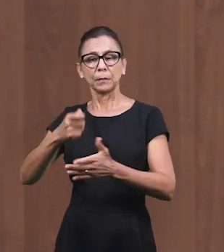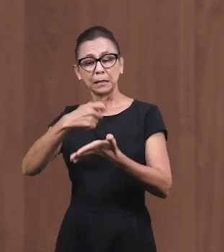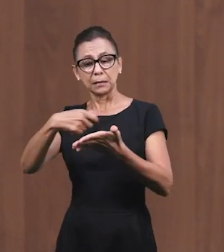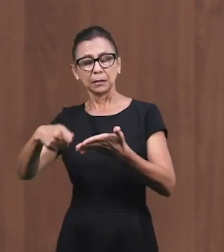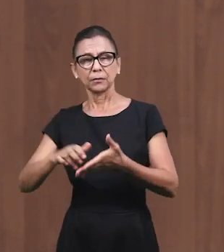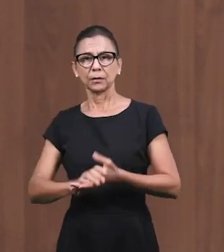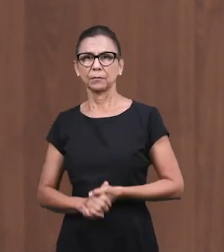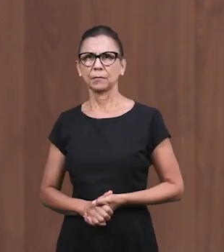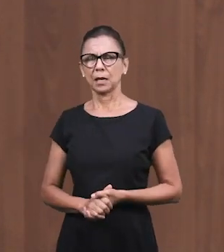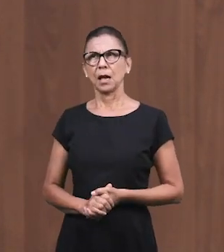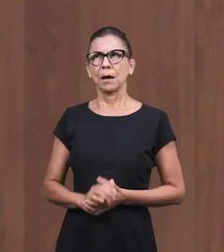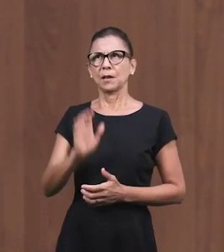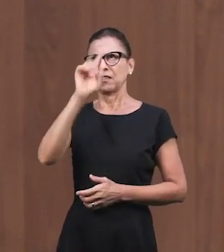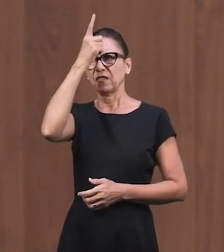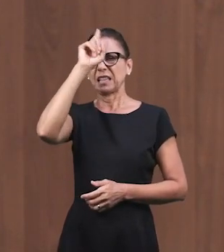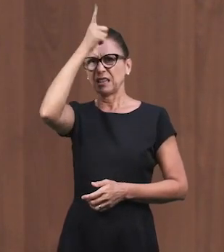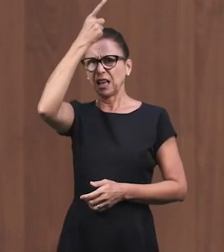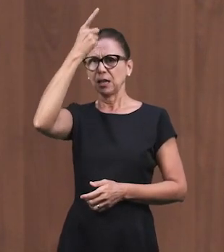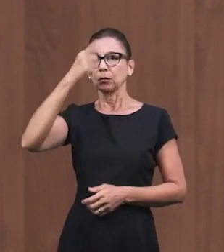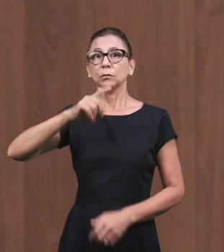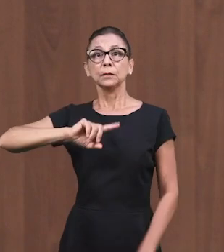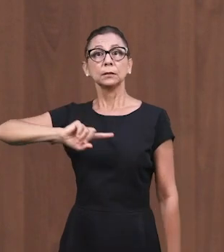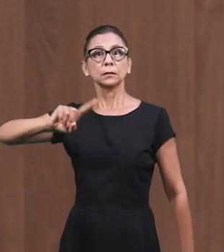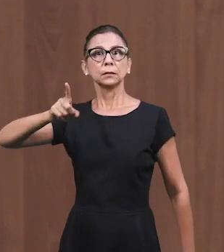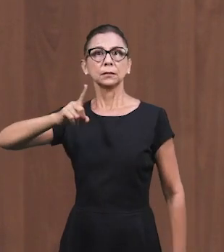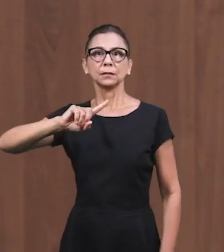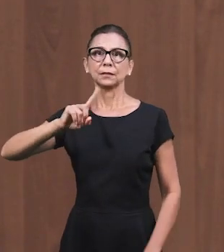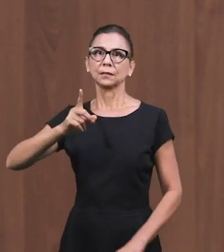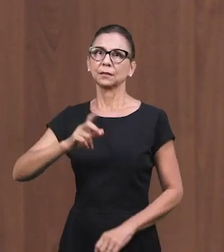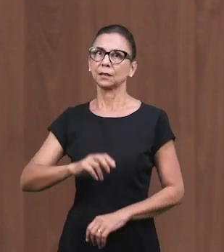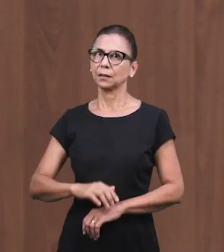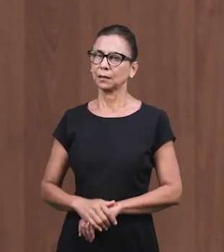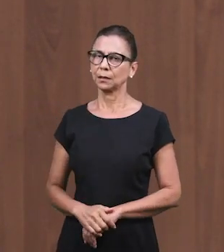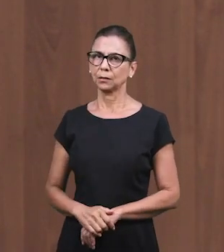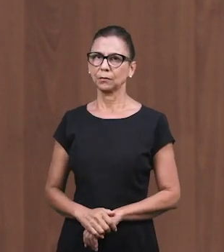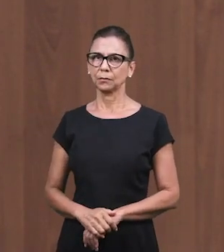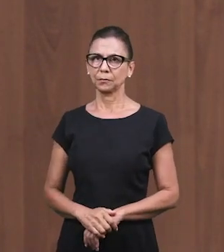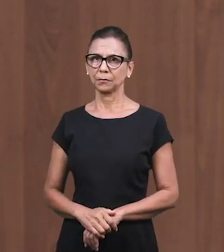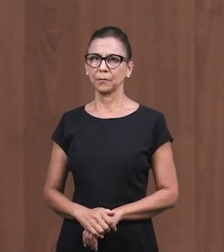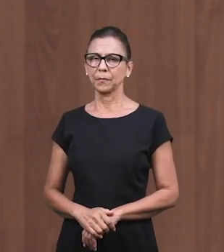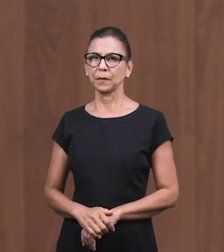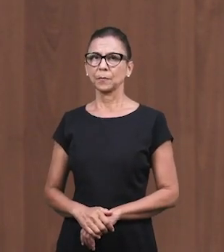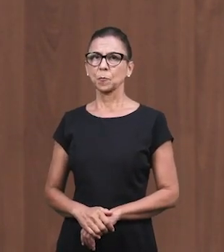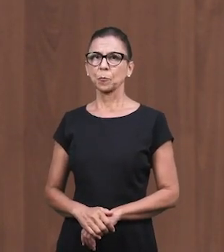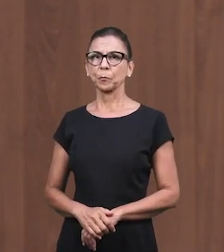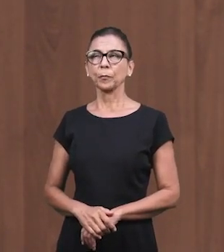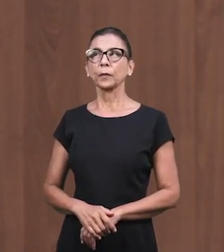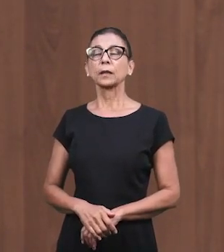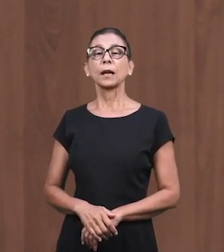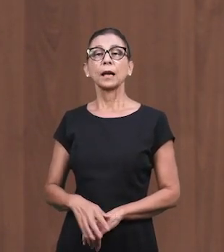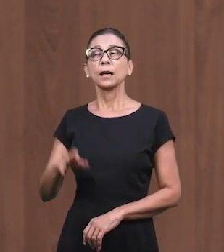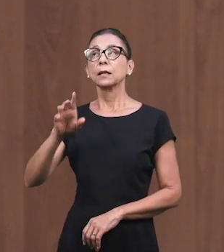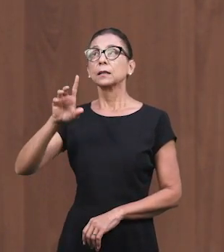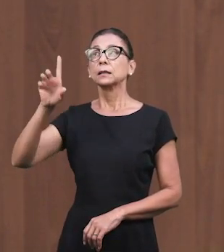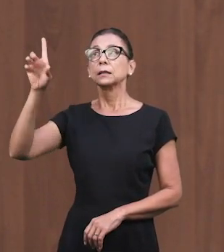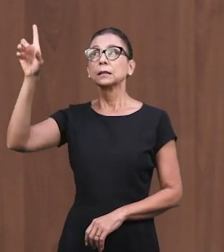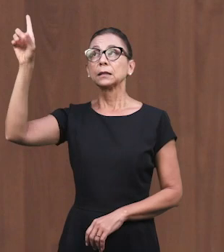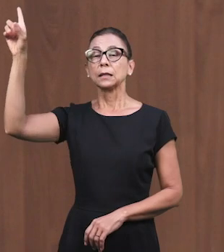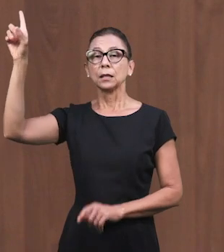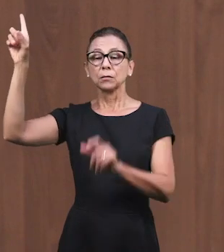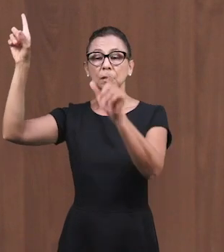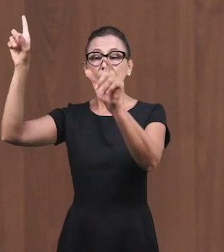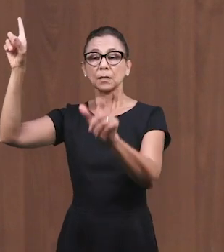tête? Non. Vous vous rappelez le texte que nous avons lu? Ils ont été inspirés par le